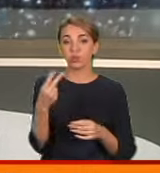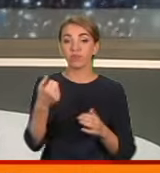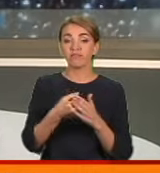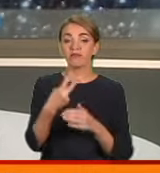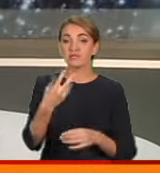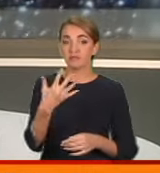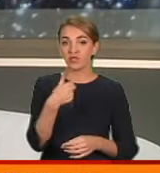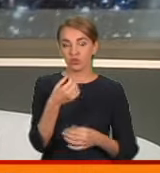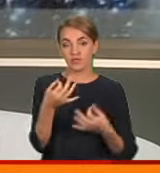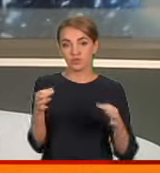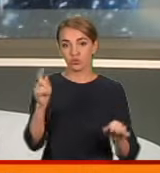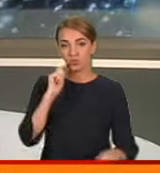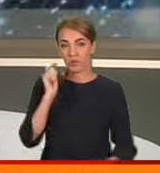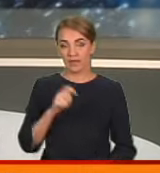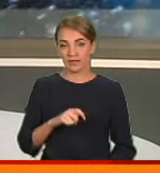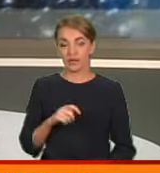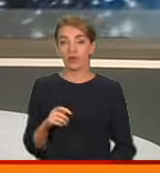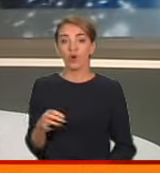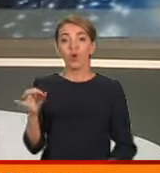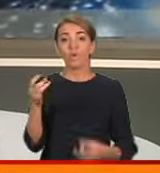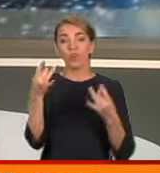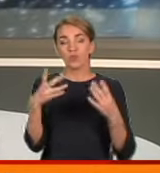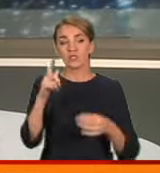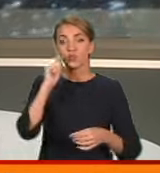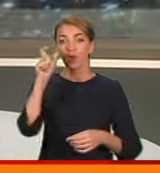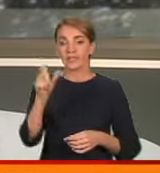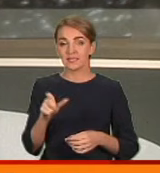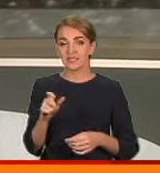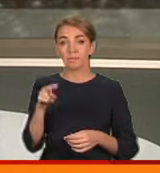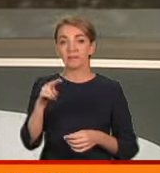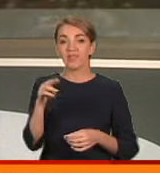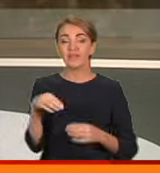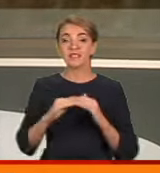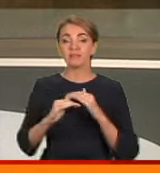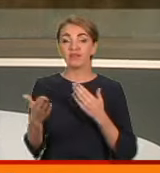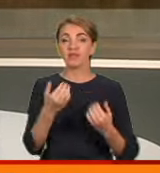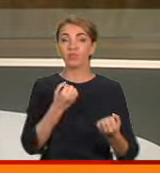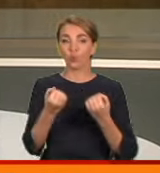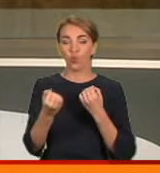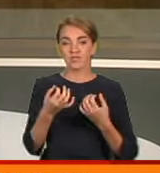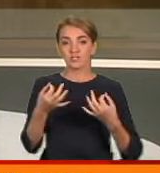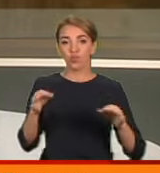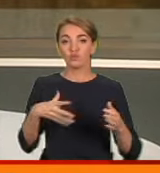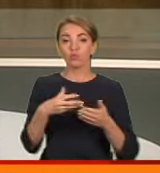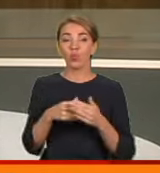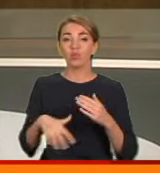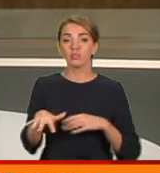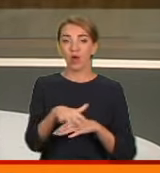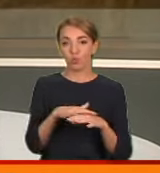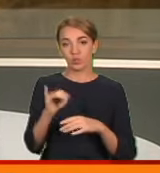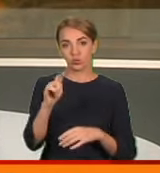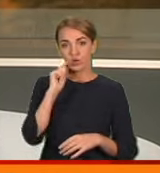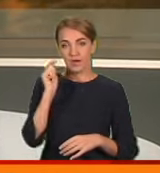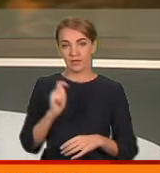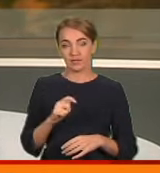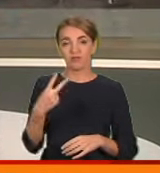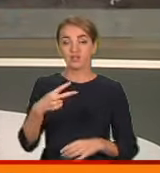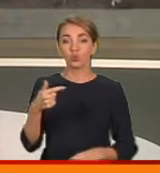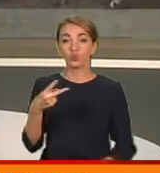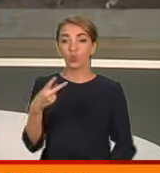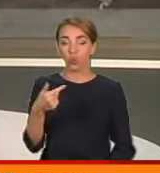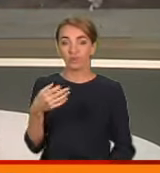25-річчя Незалежності України. Простий українець із південних степів, який боровся за волю свого народу і України.